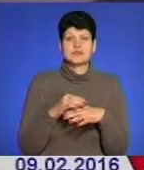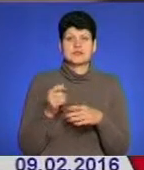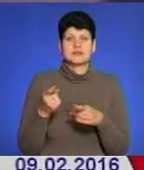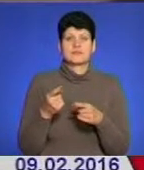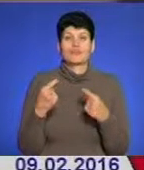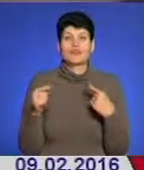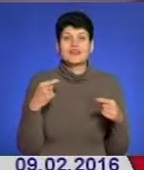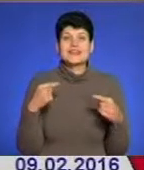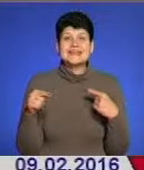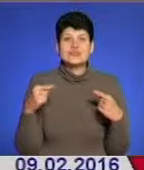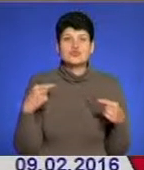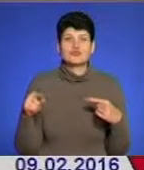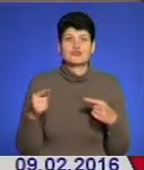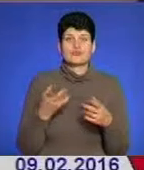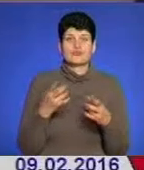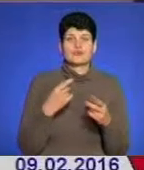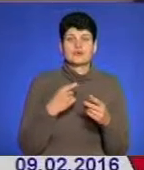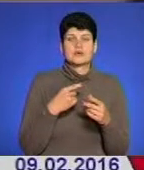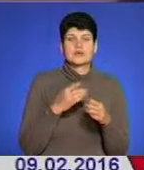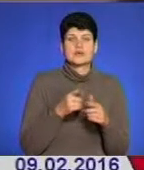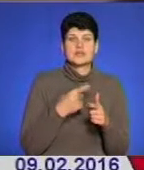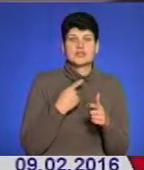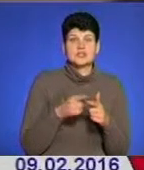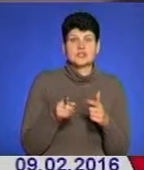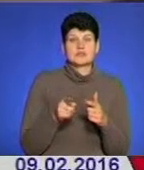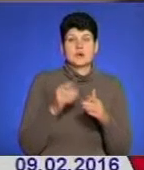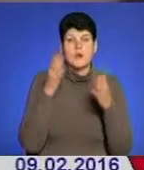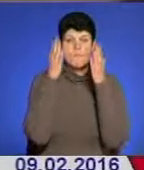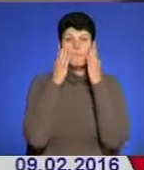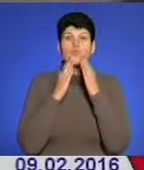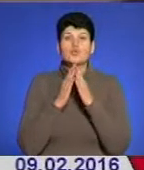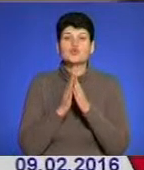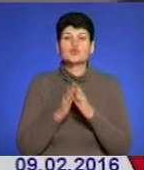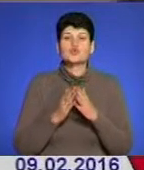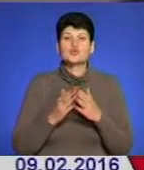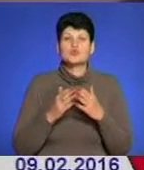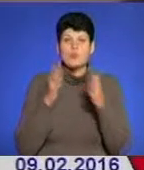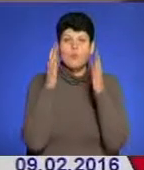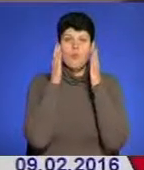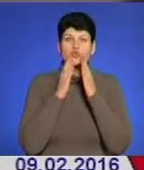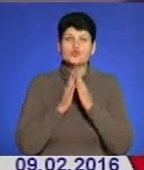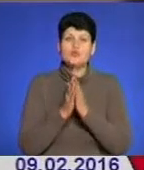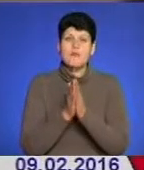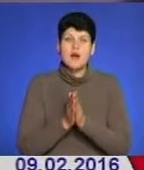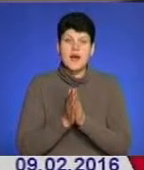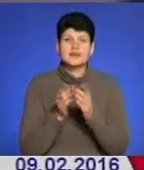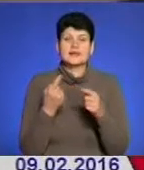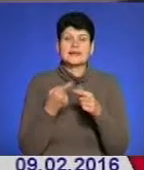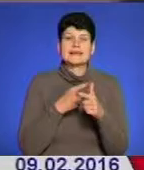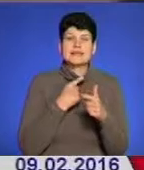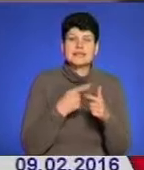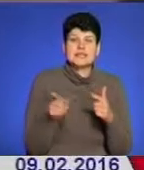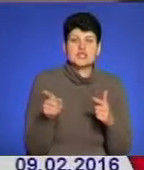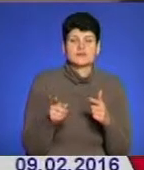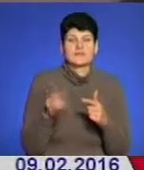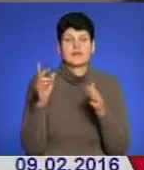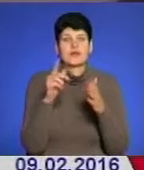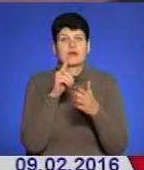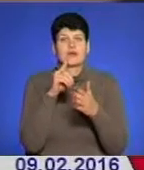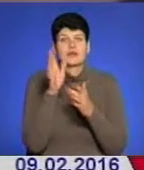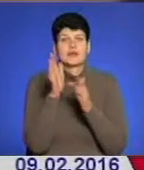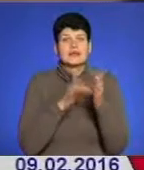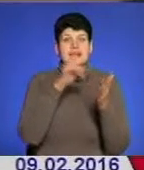по-іншому, ніж християни, ніж мусульмани, а точніше люди, скажімо, в християнських, мусульманських